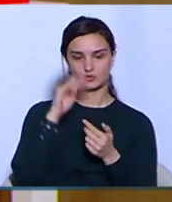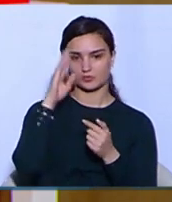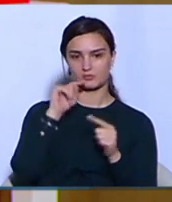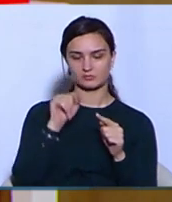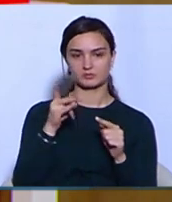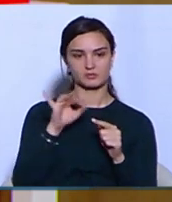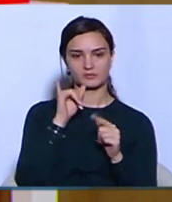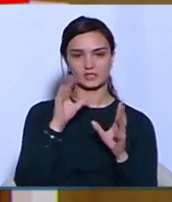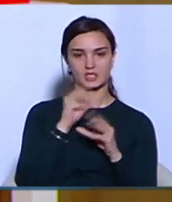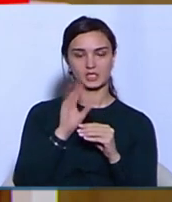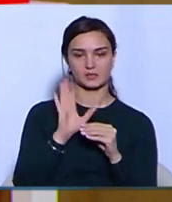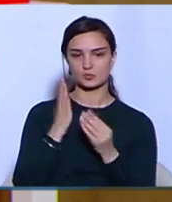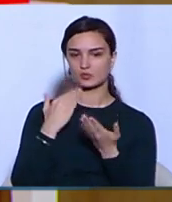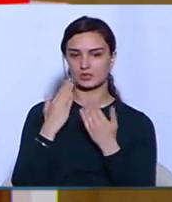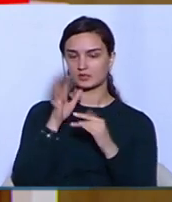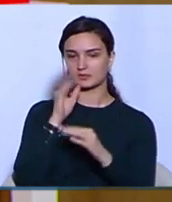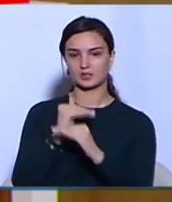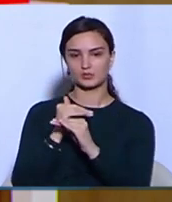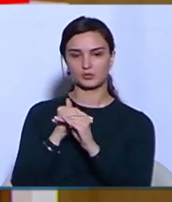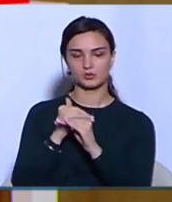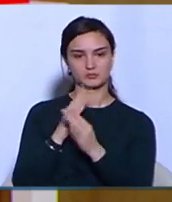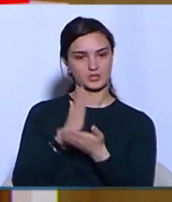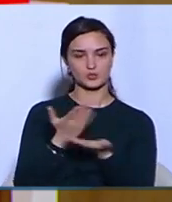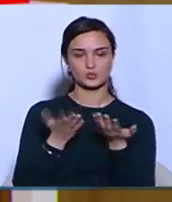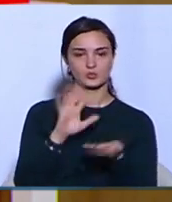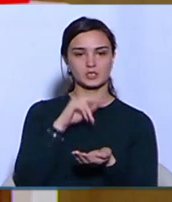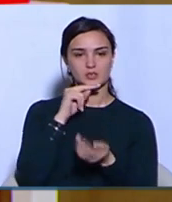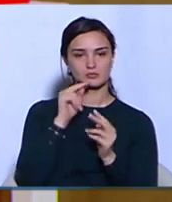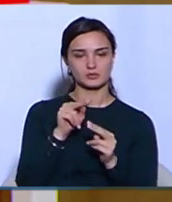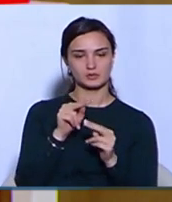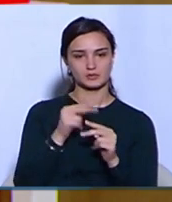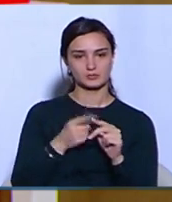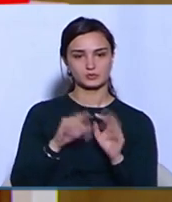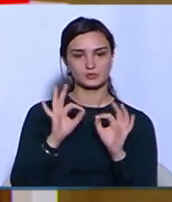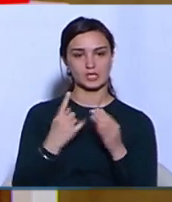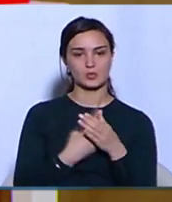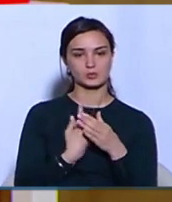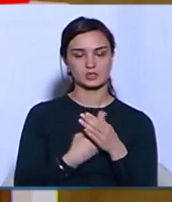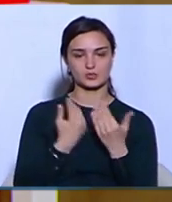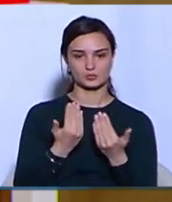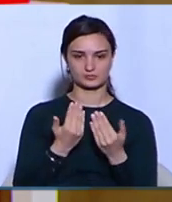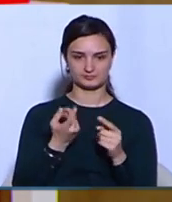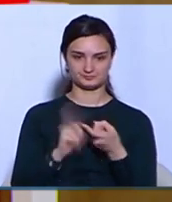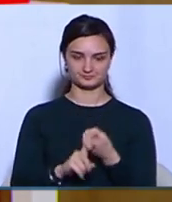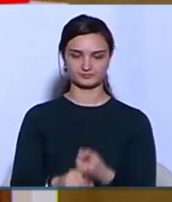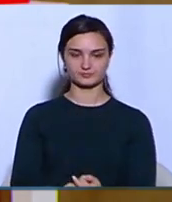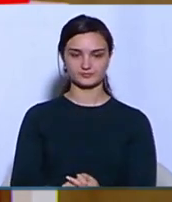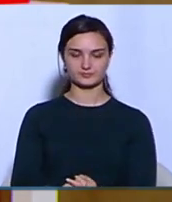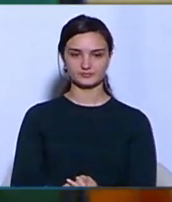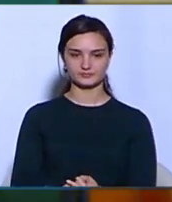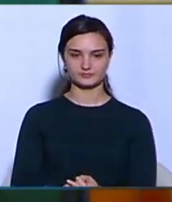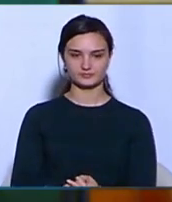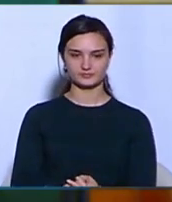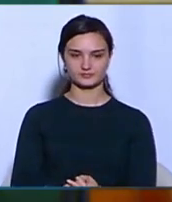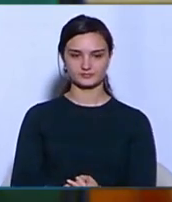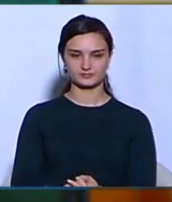მშობლებთან მაგრამ ვერ ახერხებს ურთიერთობას თანატოლებთან არის თუ არა ეს საყურადღებო სწორედ აუტისტური სპექტრის აშლილობის ჭრილში იცით